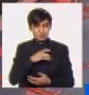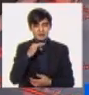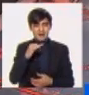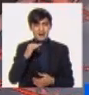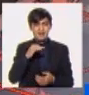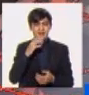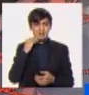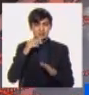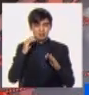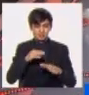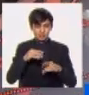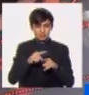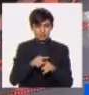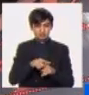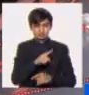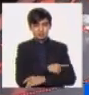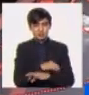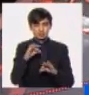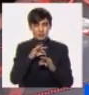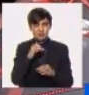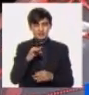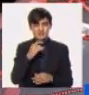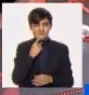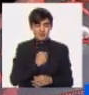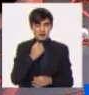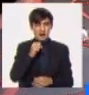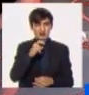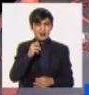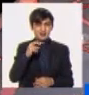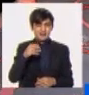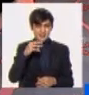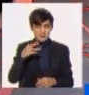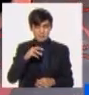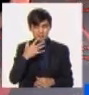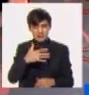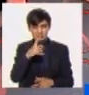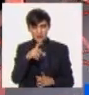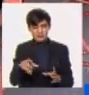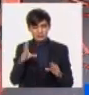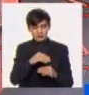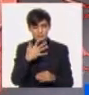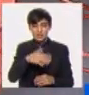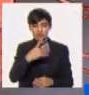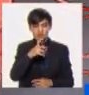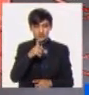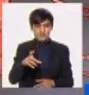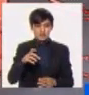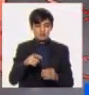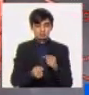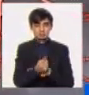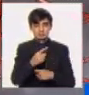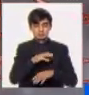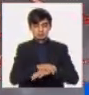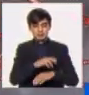ұлттық қауіпсіздік комитеті шекара қызметі академиясының 54 курсантынан коронавирус анықталды. Бастапқыда індет 14 курсанттан шыққан.